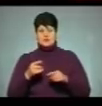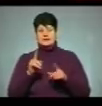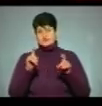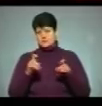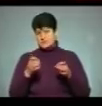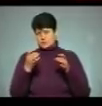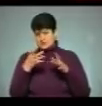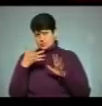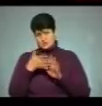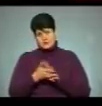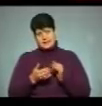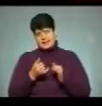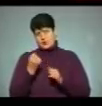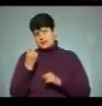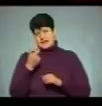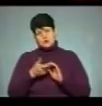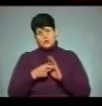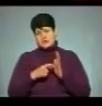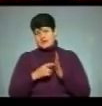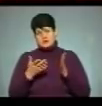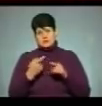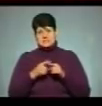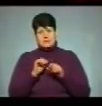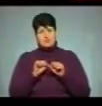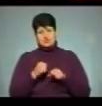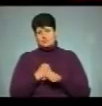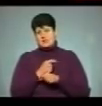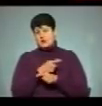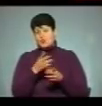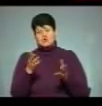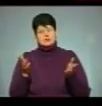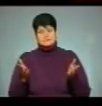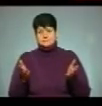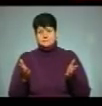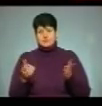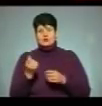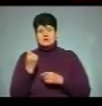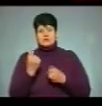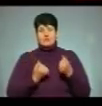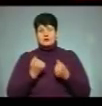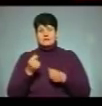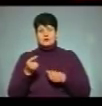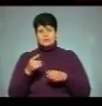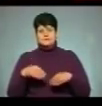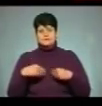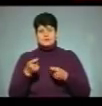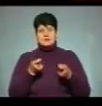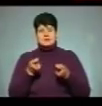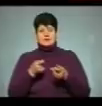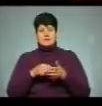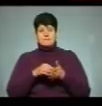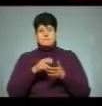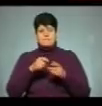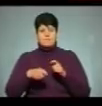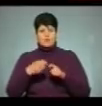для 11 класу. Це може зробити кожен. 11 водіям у Тернополі винесли адміністративні постанови